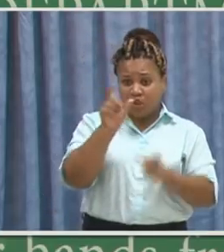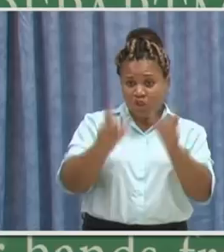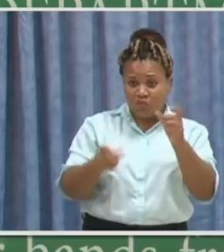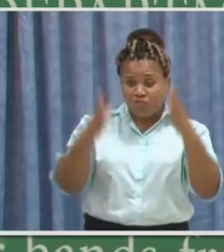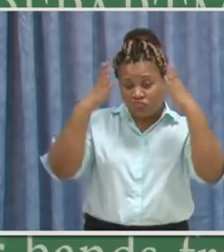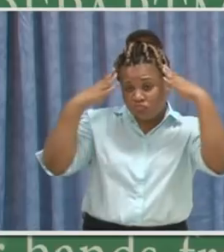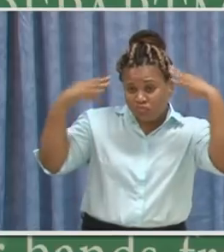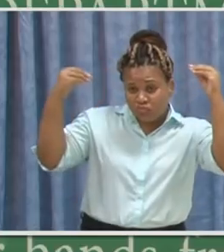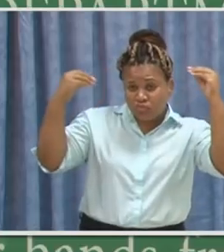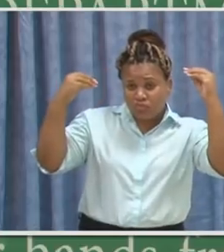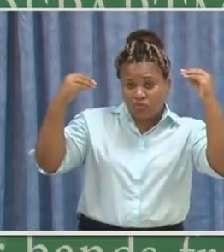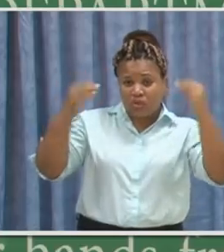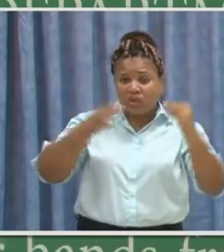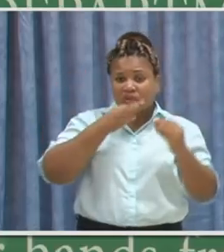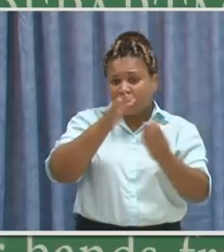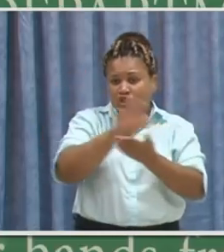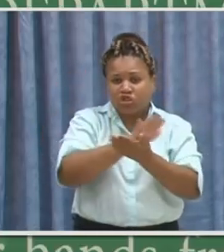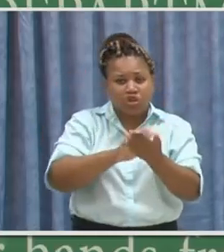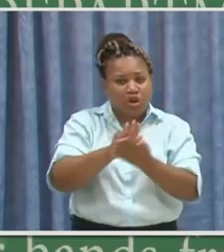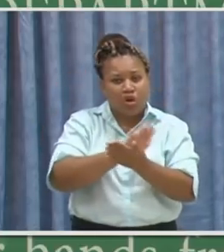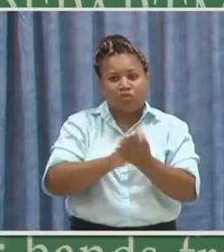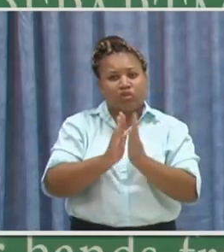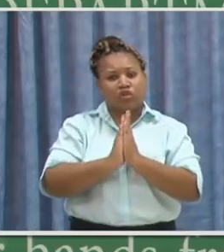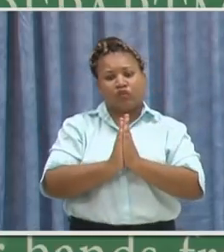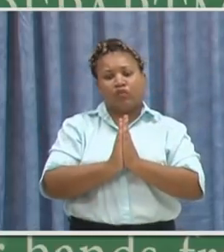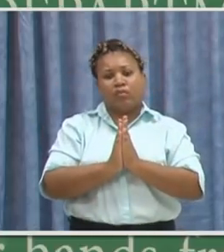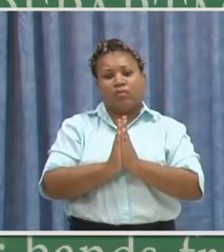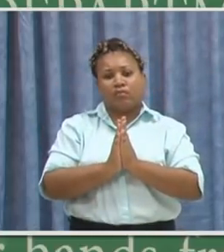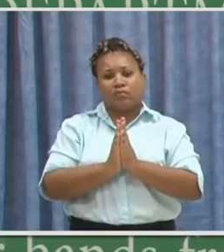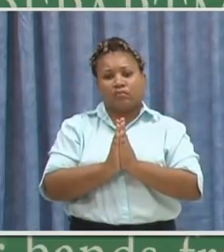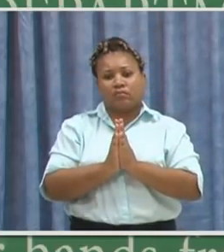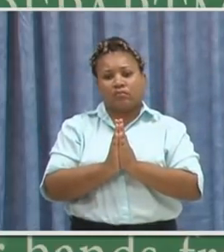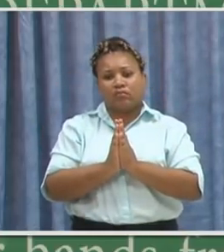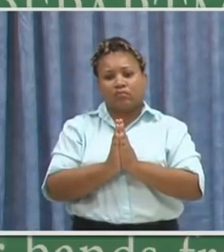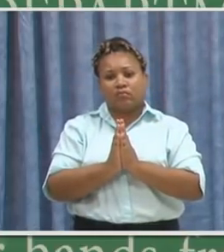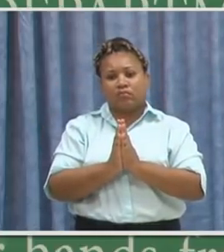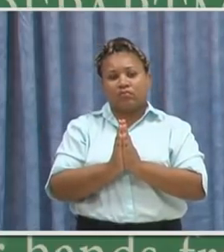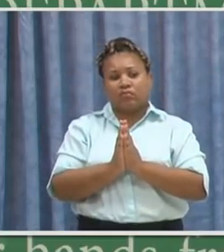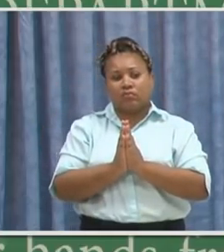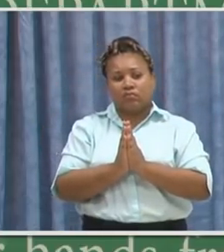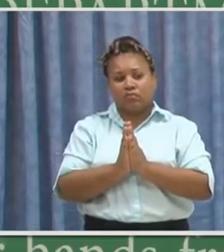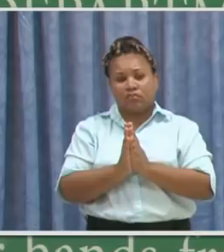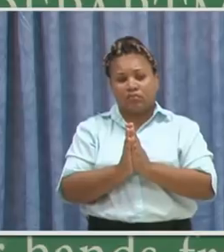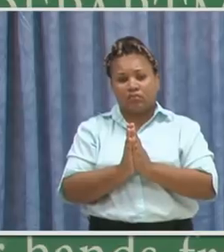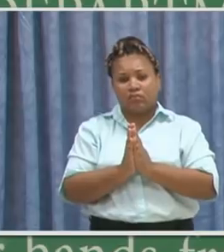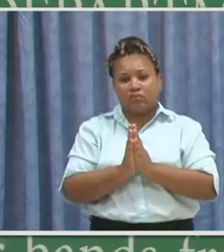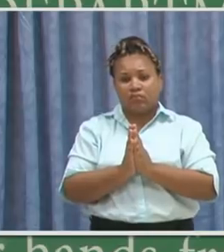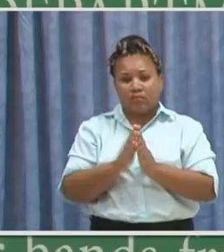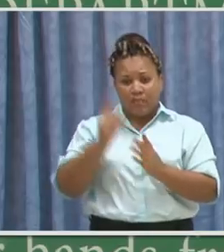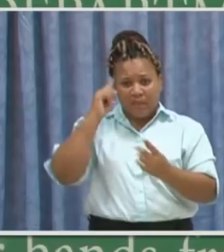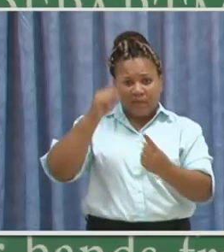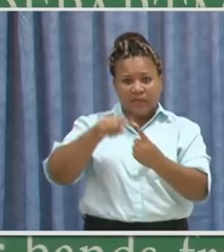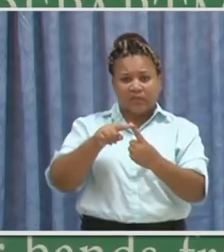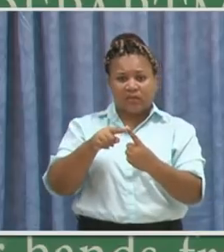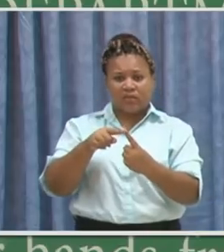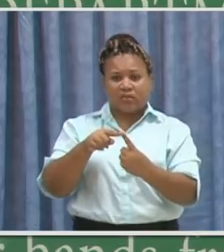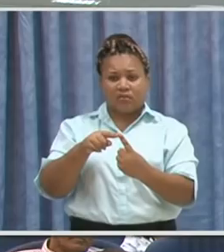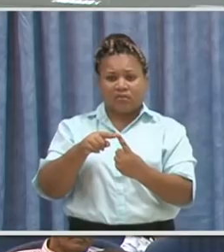connaissance qui est maladie infectieuse ou carmazine, ils deserve une apologie. Ou qu'il l'est là.